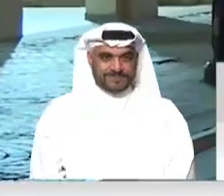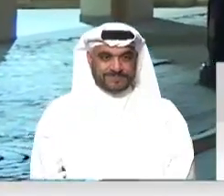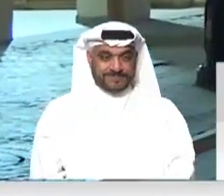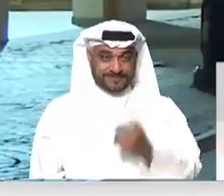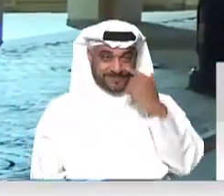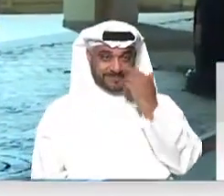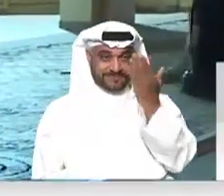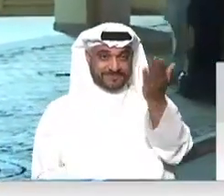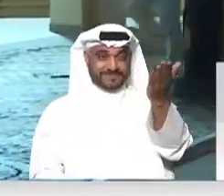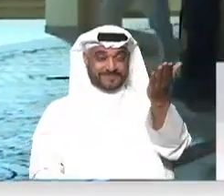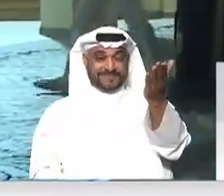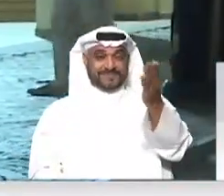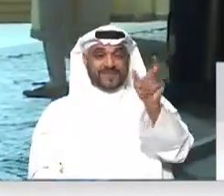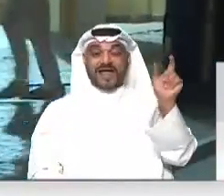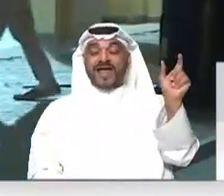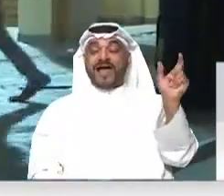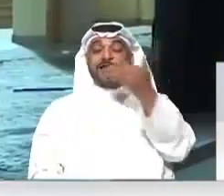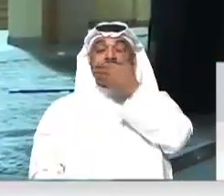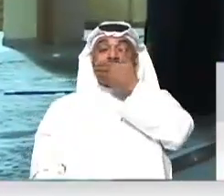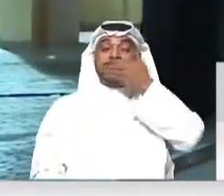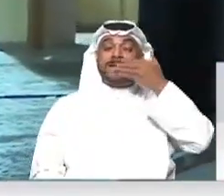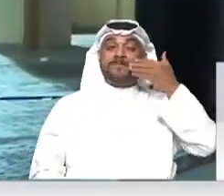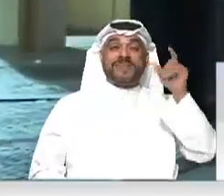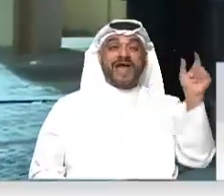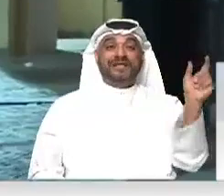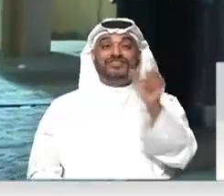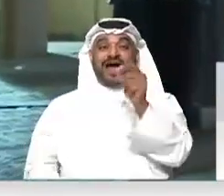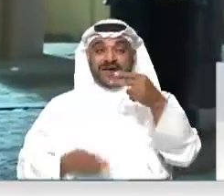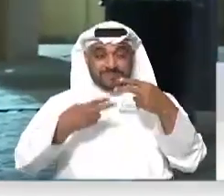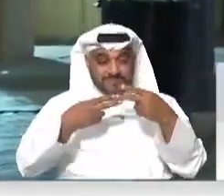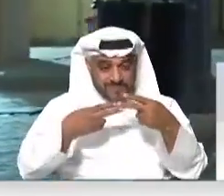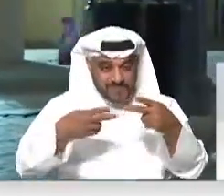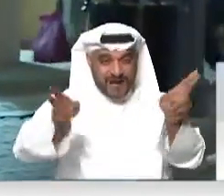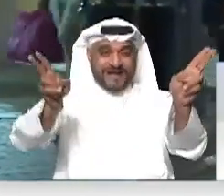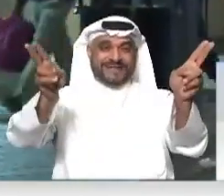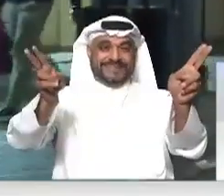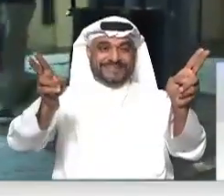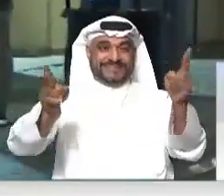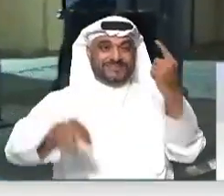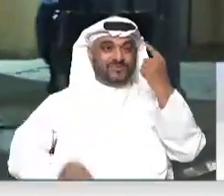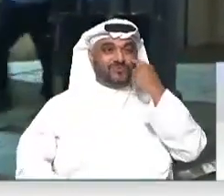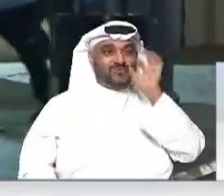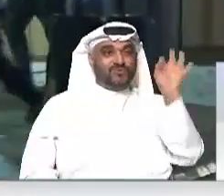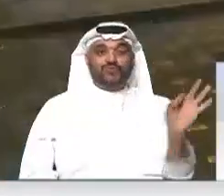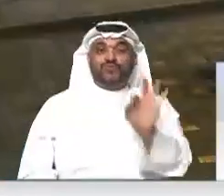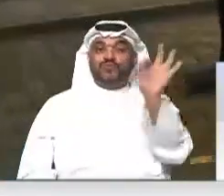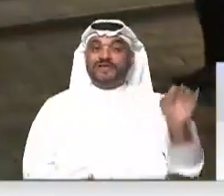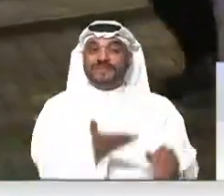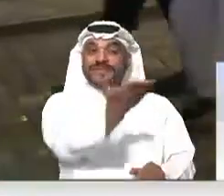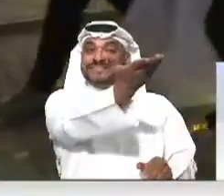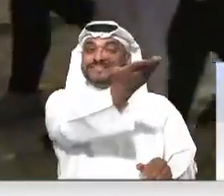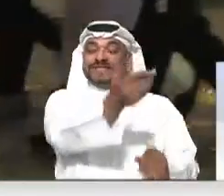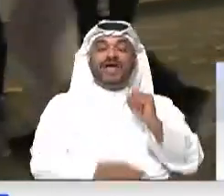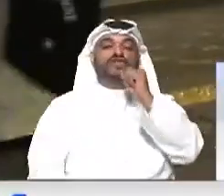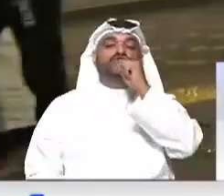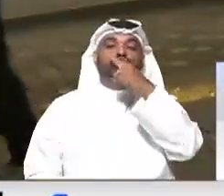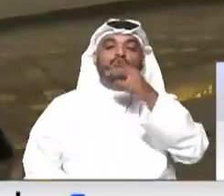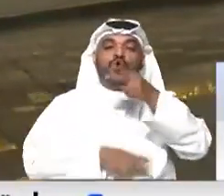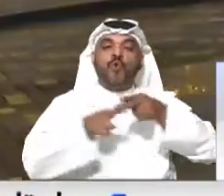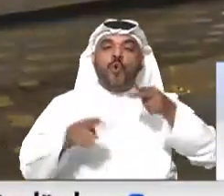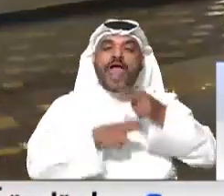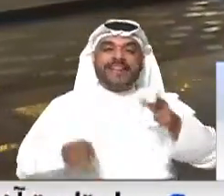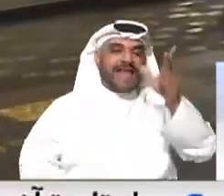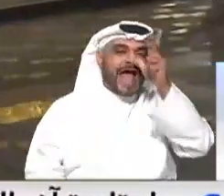حل شهر رمضان المبارك هذا العام في أجواء جميلة ومع بداية فصل الربيع، وسط عادات وتقاليد